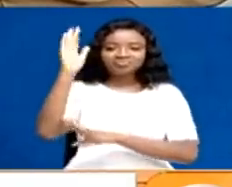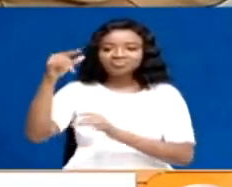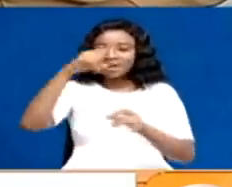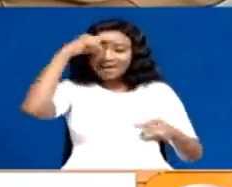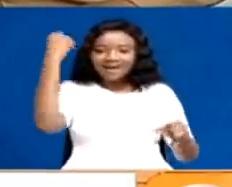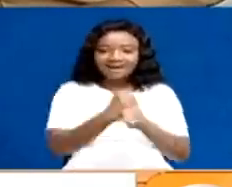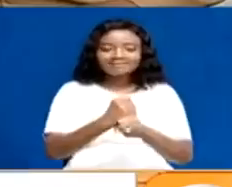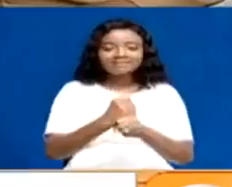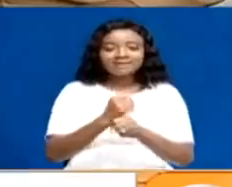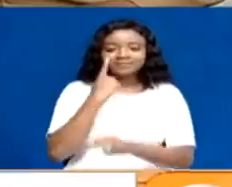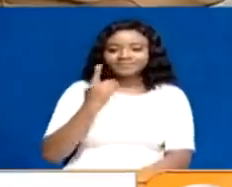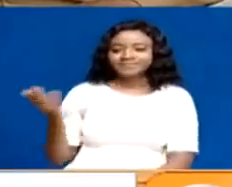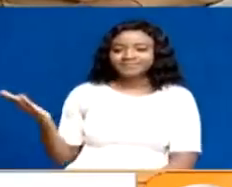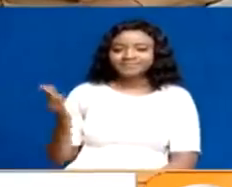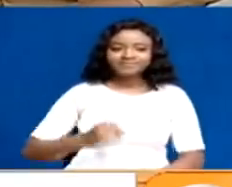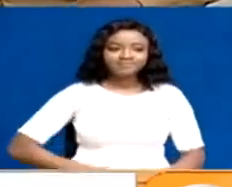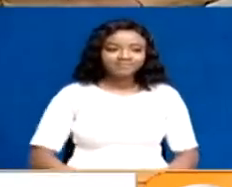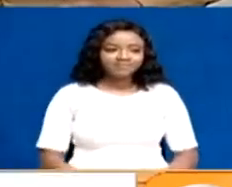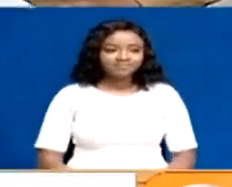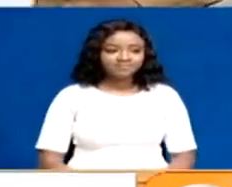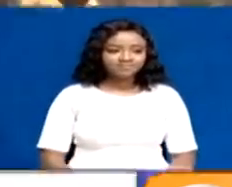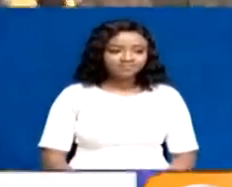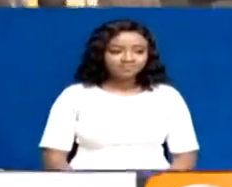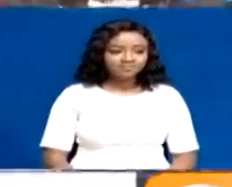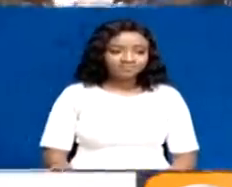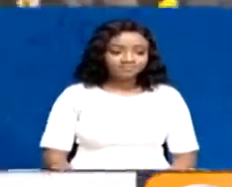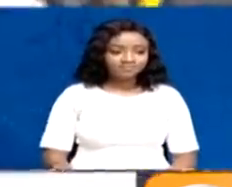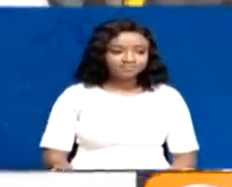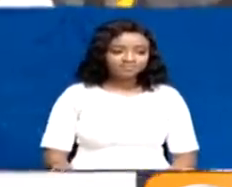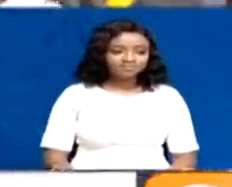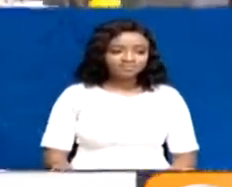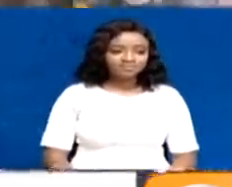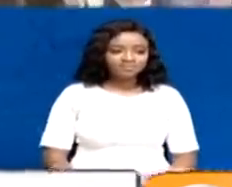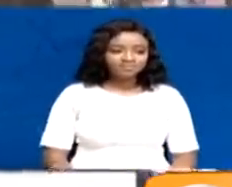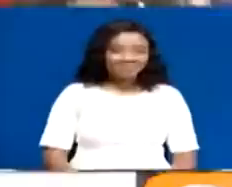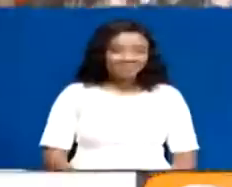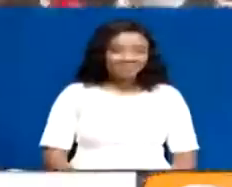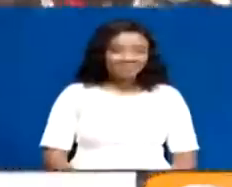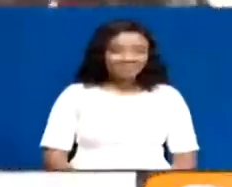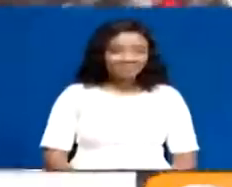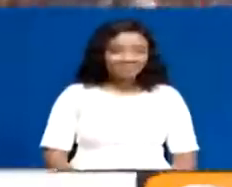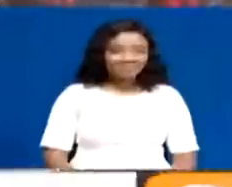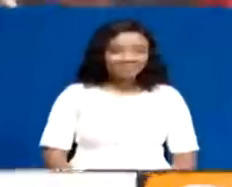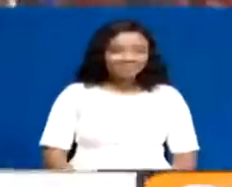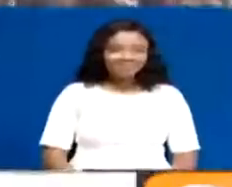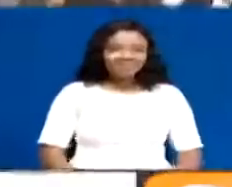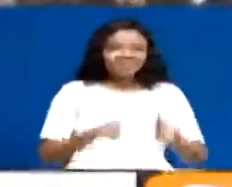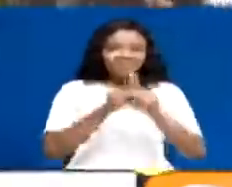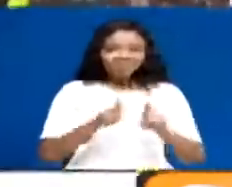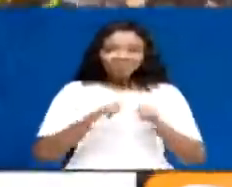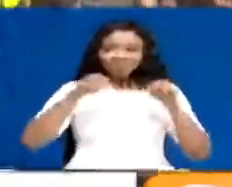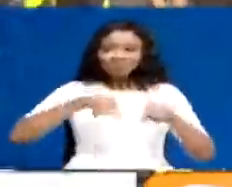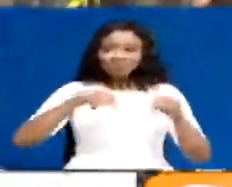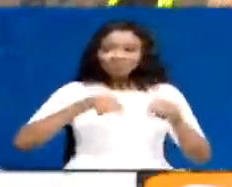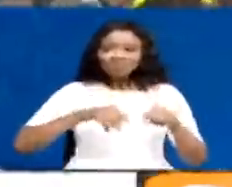hasla kama Kazogunga anavyoarifu. Sheni kwa mkono wa mtishiki. Adhuhuri ya leo katika uwanja